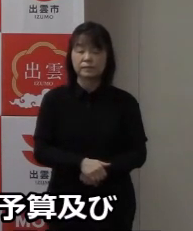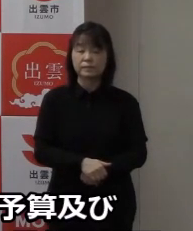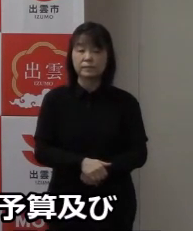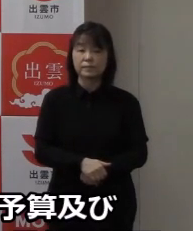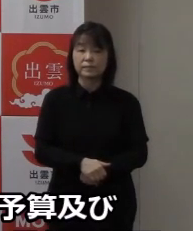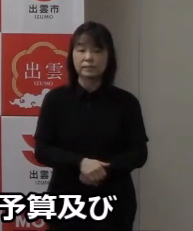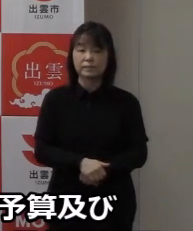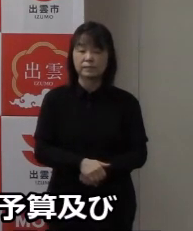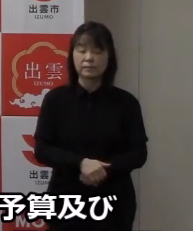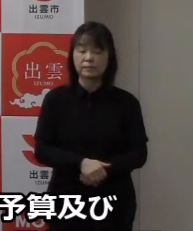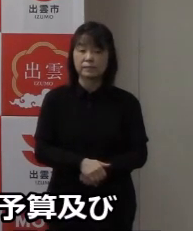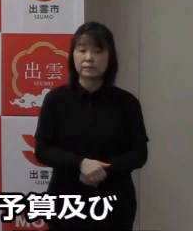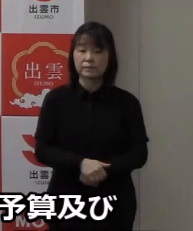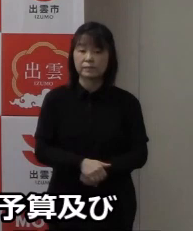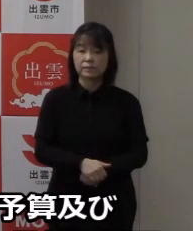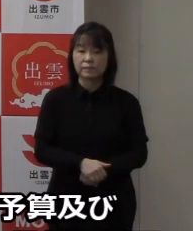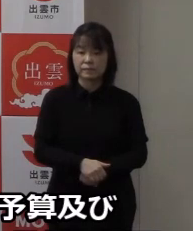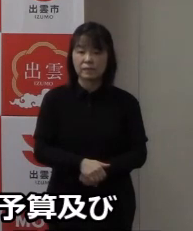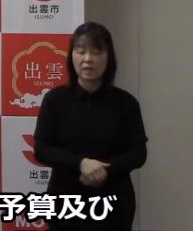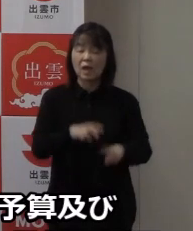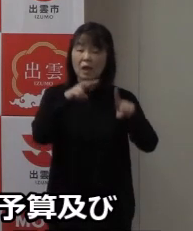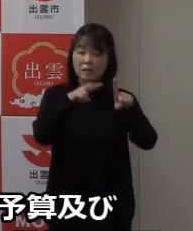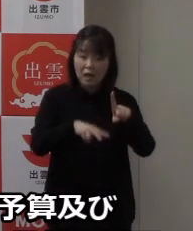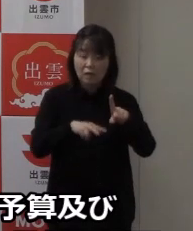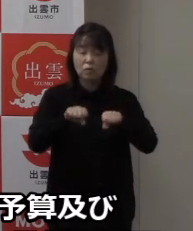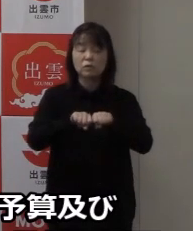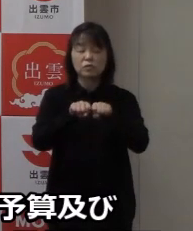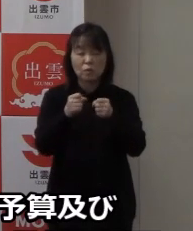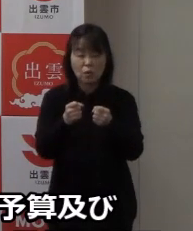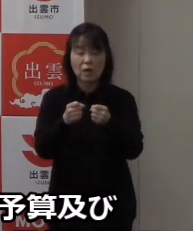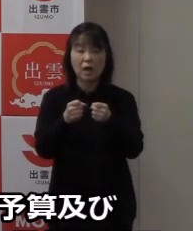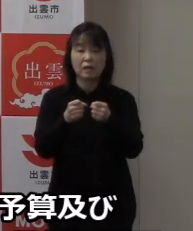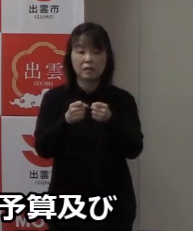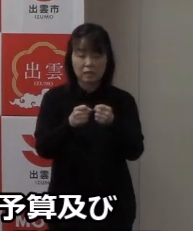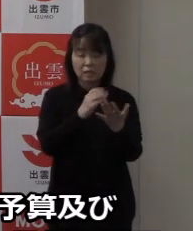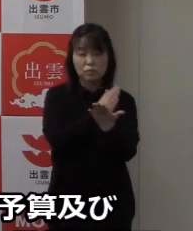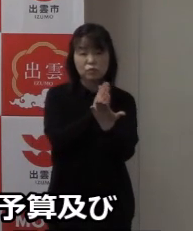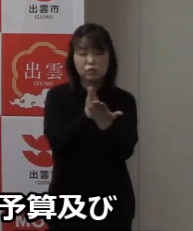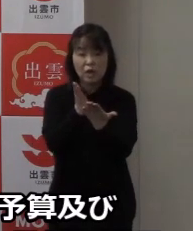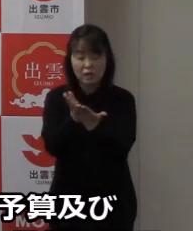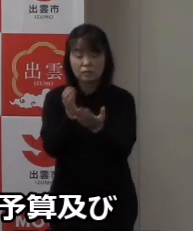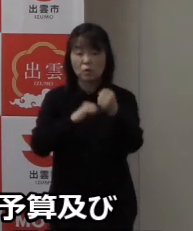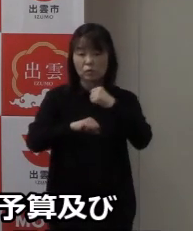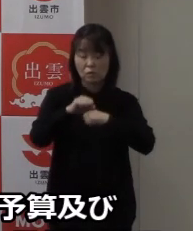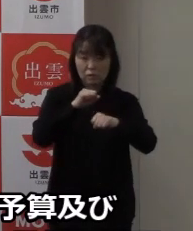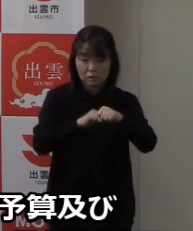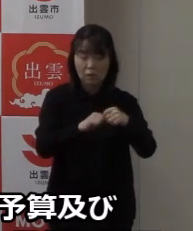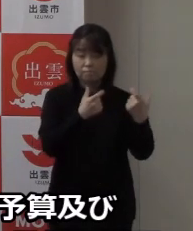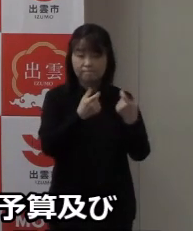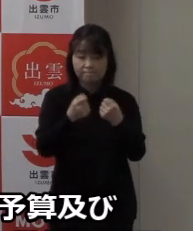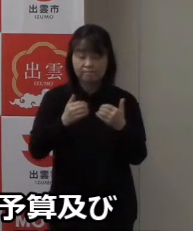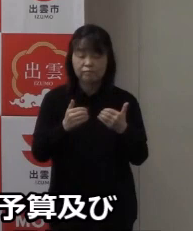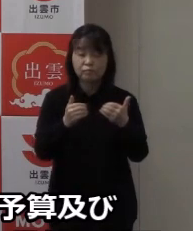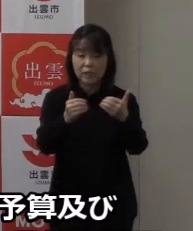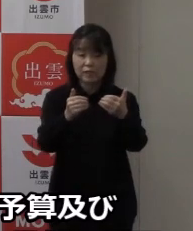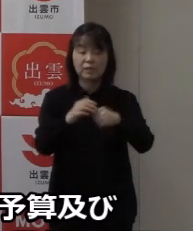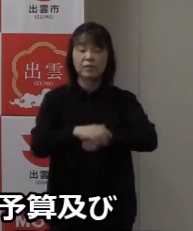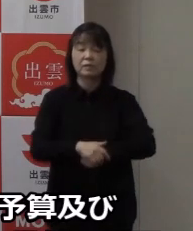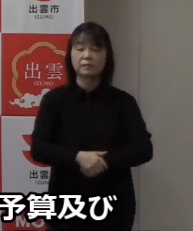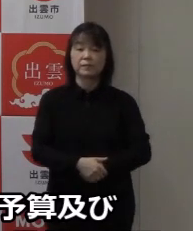はい、あと介護障害分野についても取り組みを続けてまいります